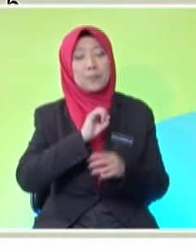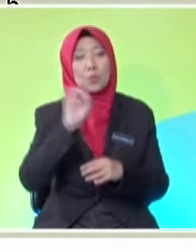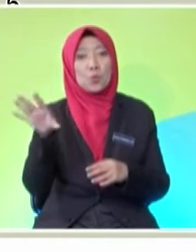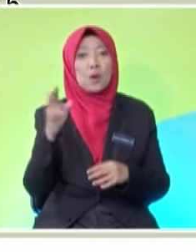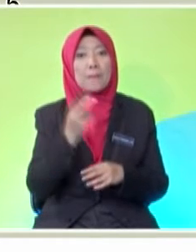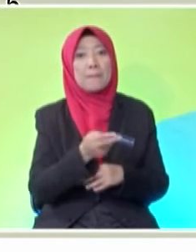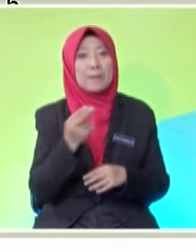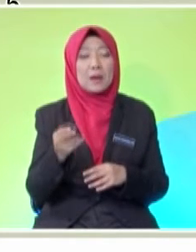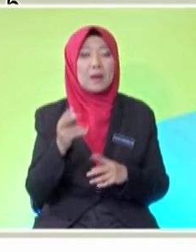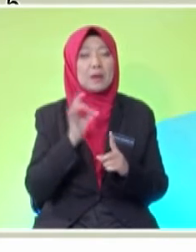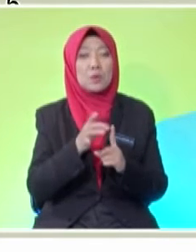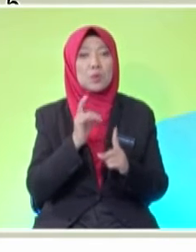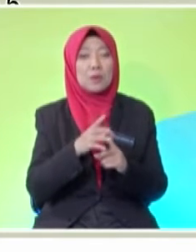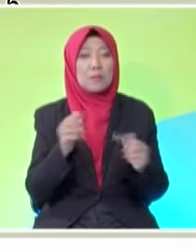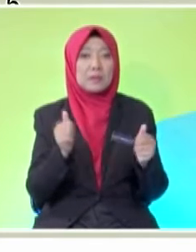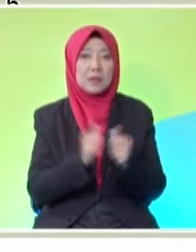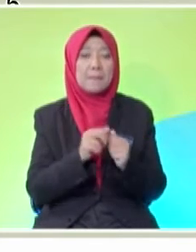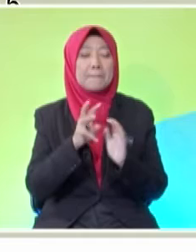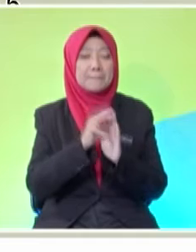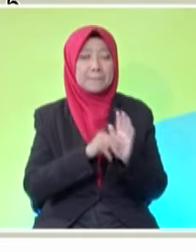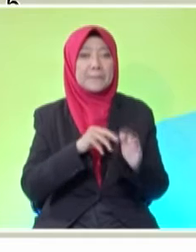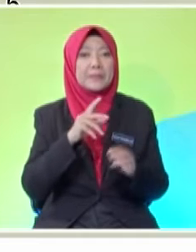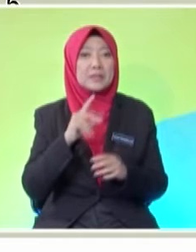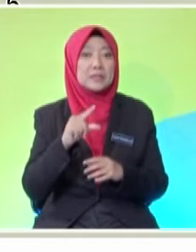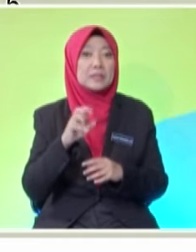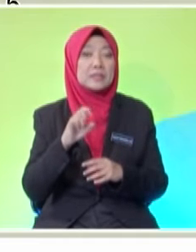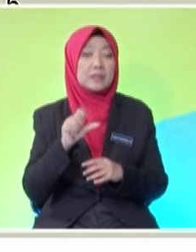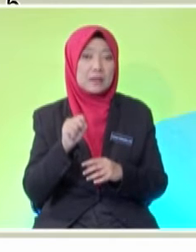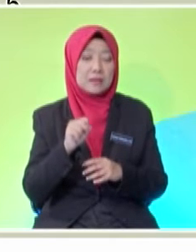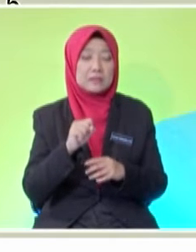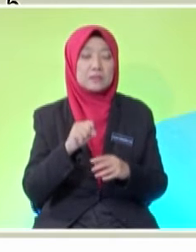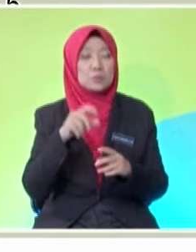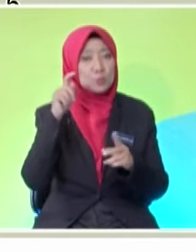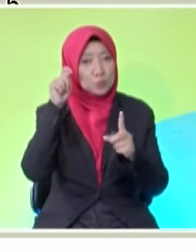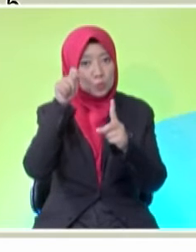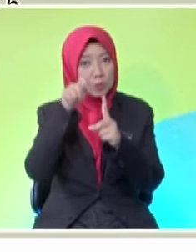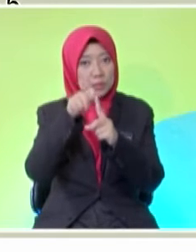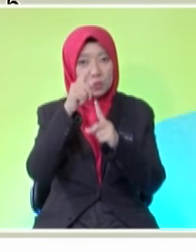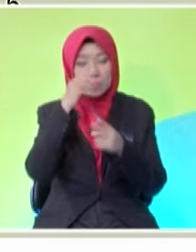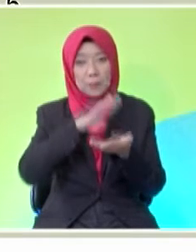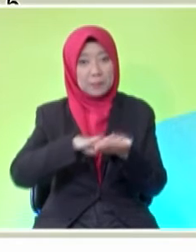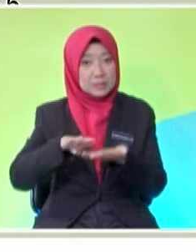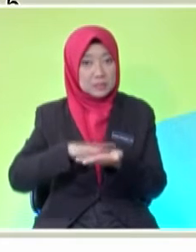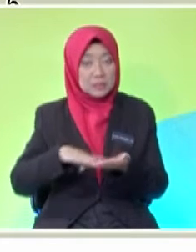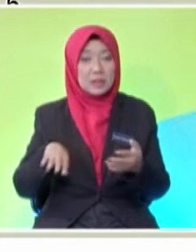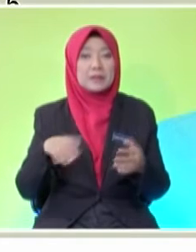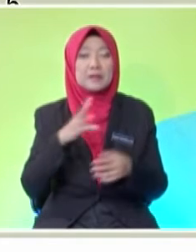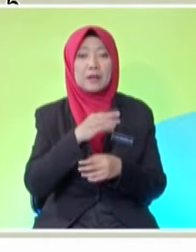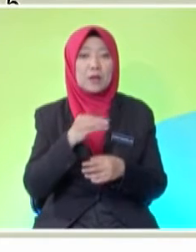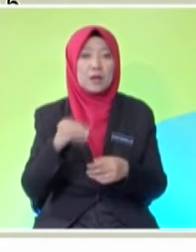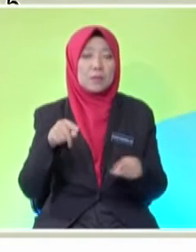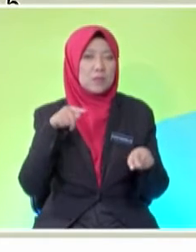bahan logam secara melelas. Tujuan mencanai adalah untuk menghasilkan kemasan permukaan bahan logam dan menajamkan